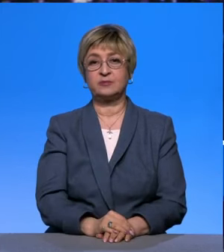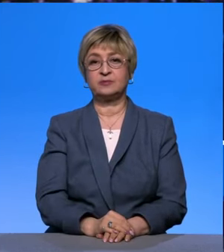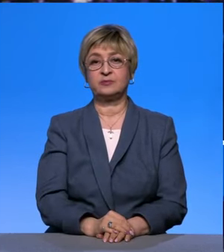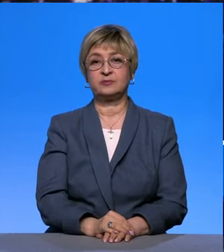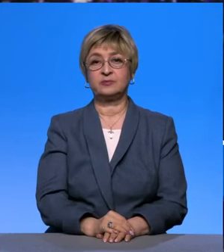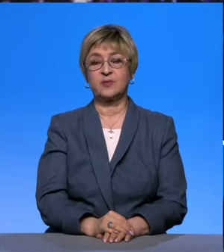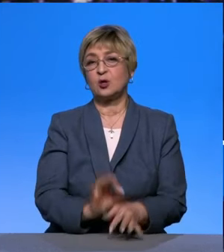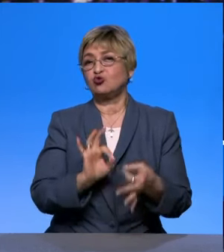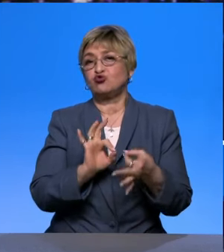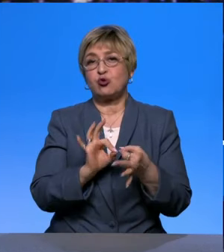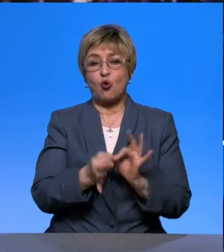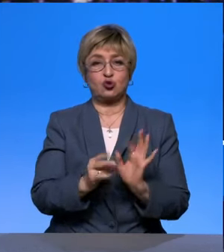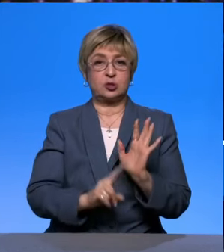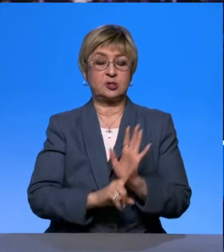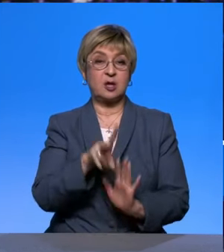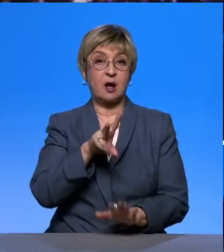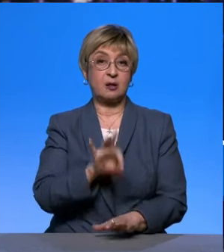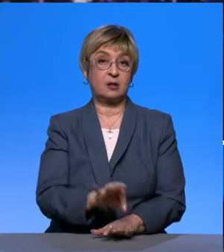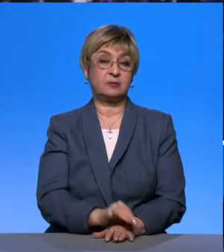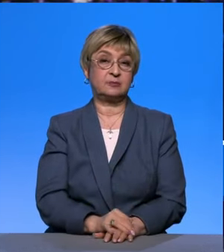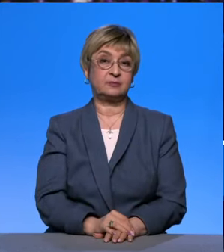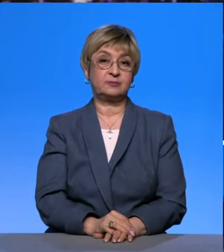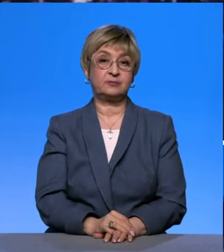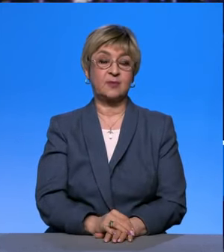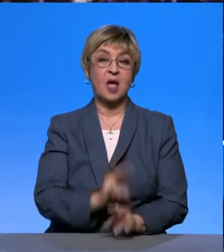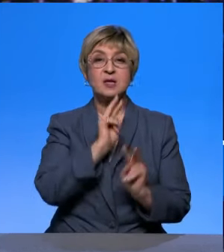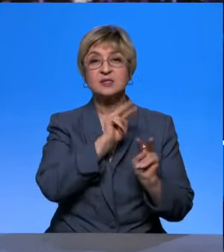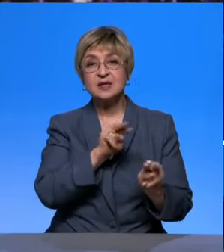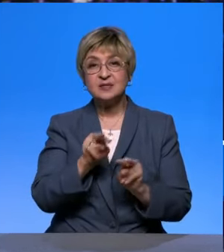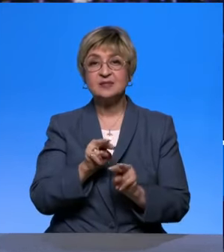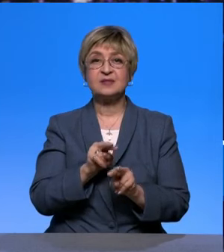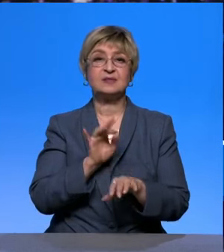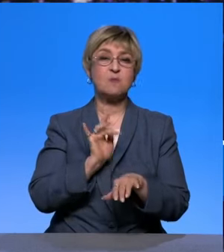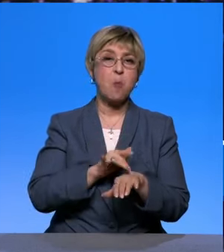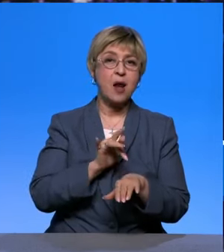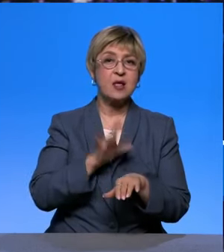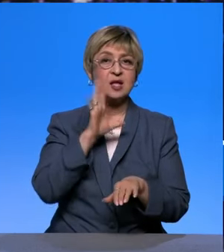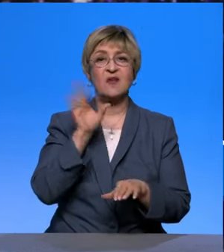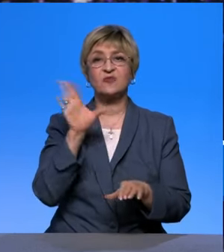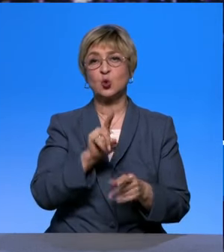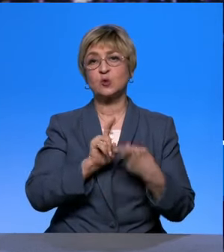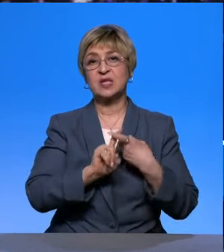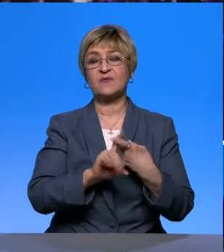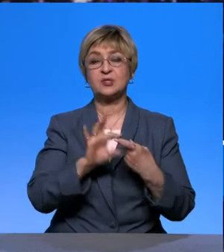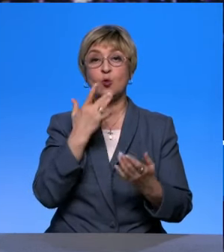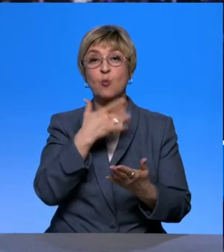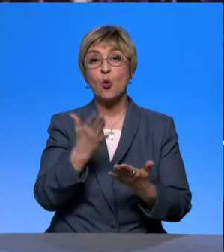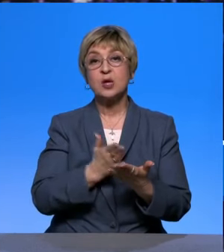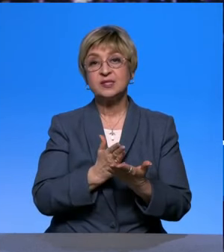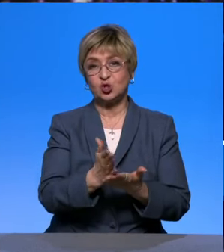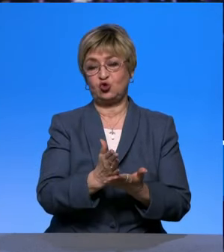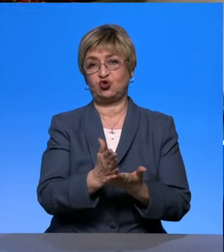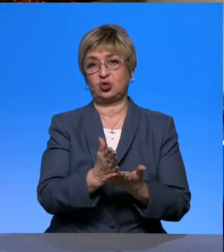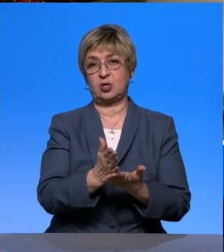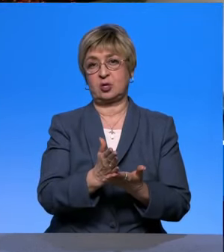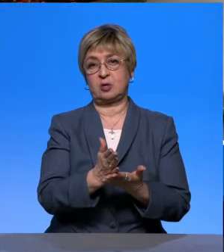Сложно как-то, знаете, стало следить, болеть, когда все зависит от каких-то политических ветров, так